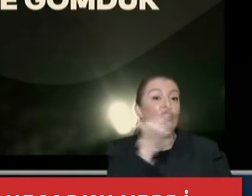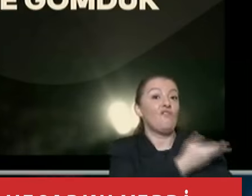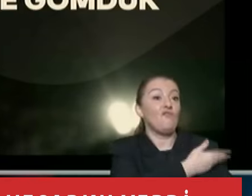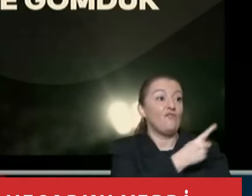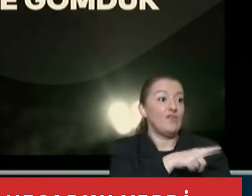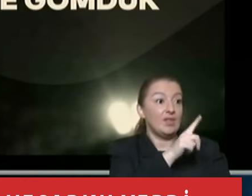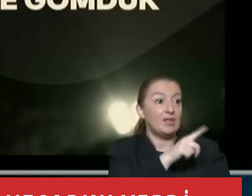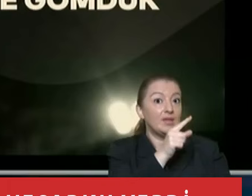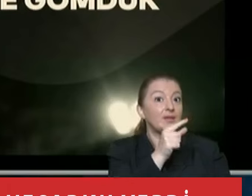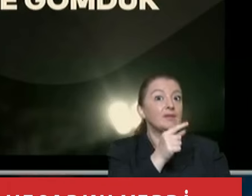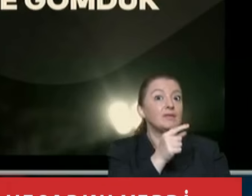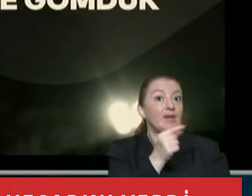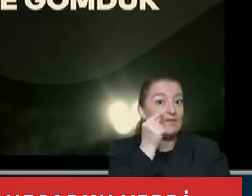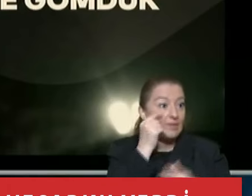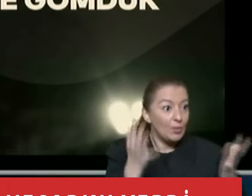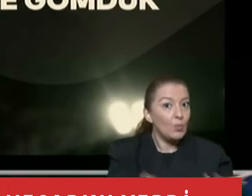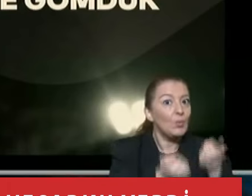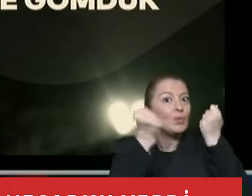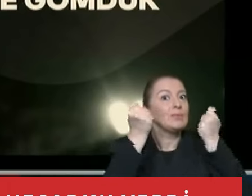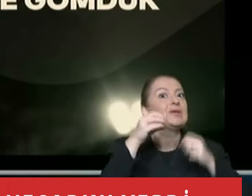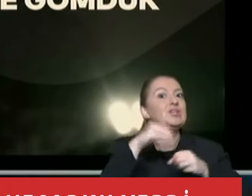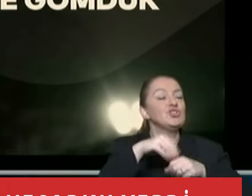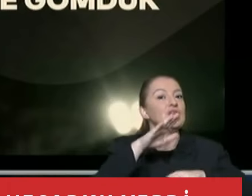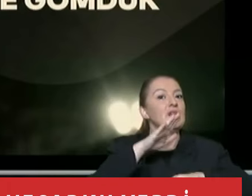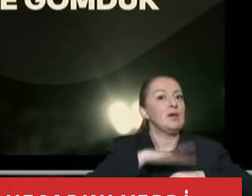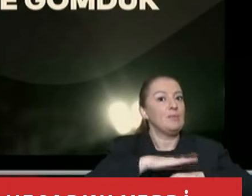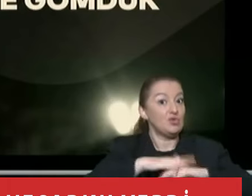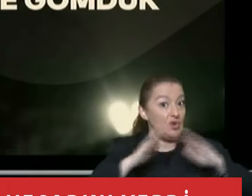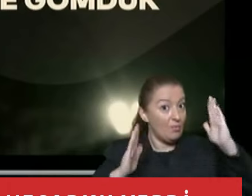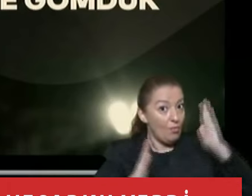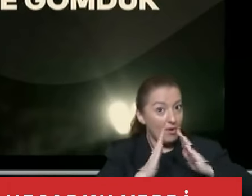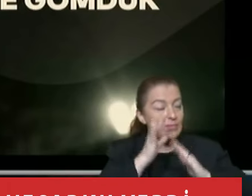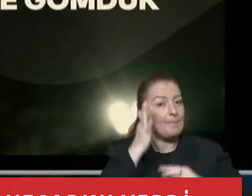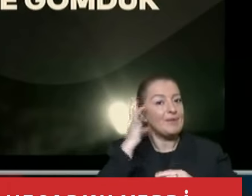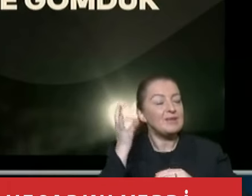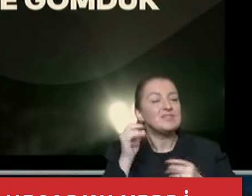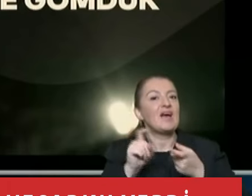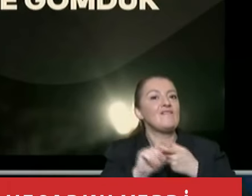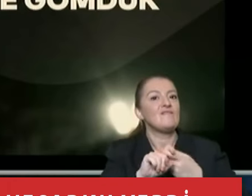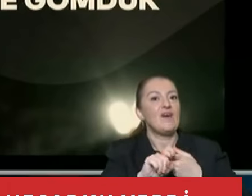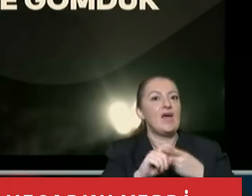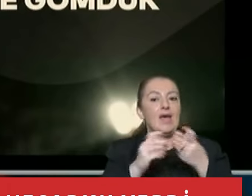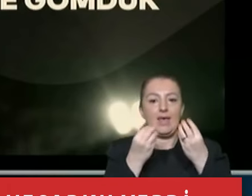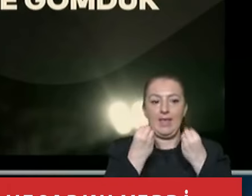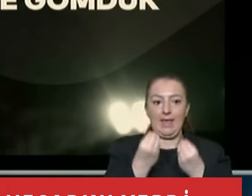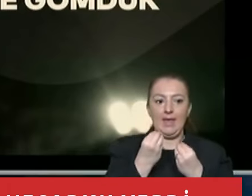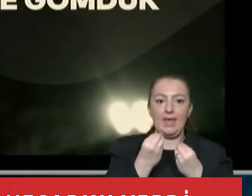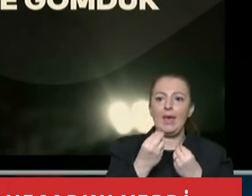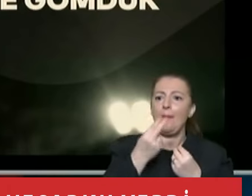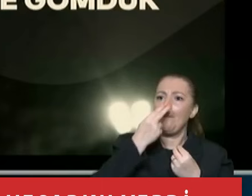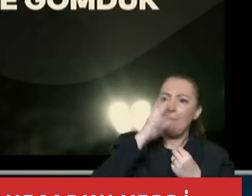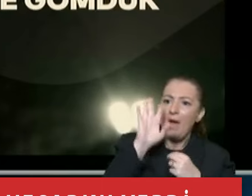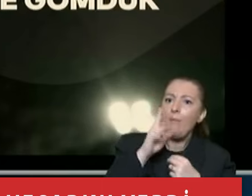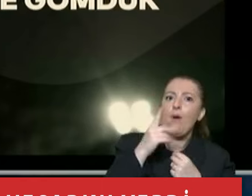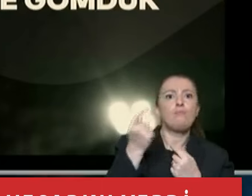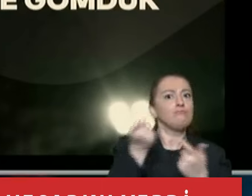menfaati gözetilerek yapılacak muhalefete bilimsel ve sağduyulu eleştirilere tüm